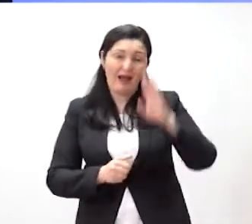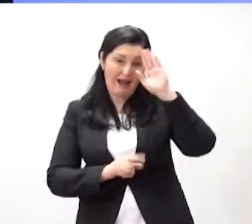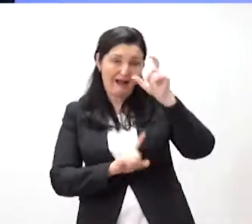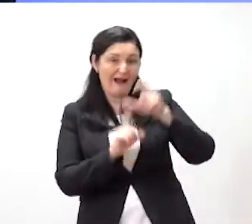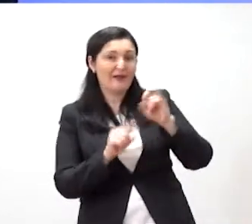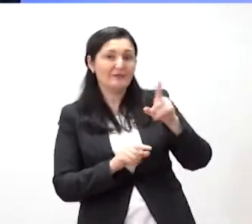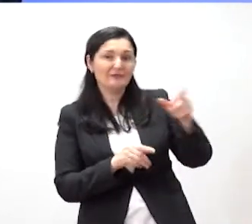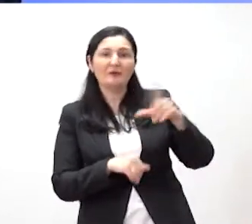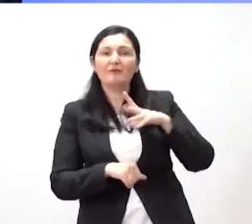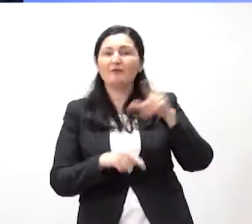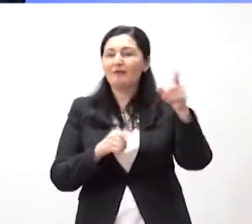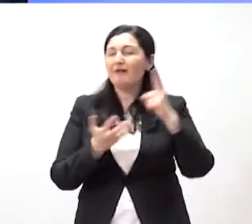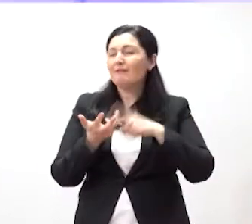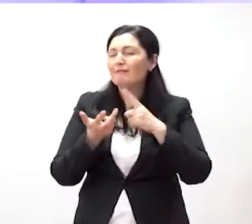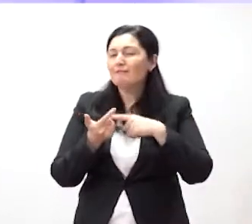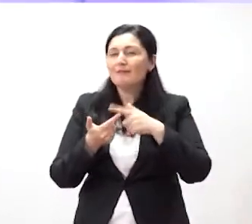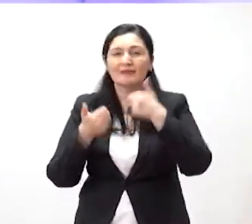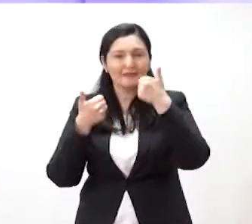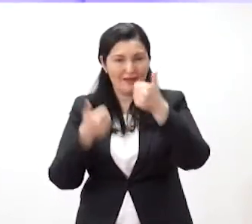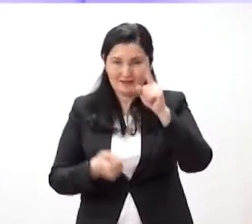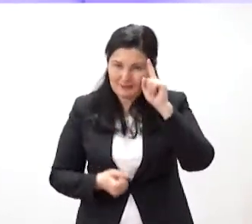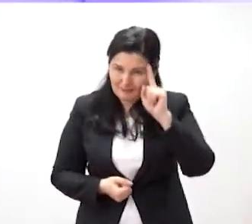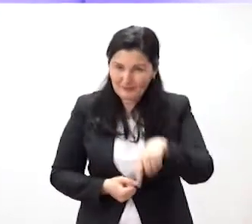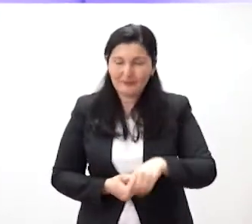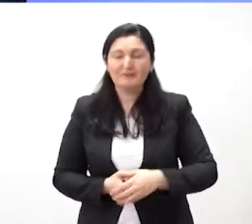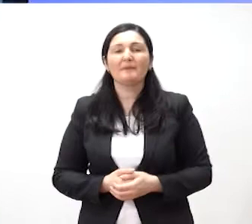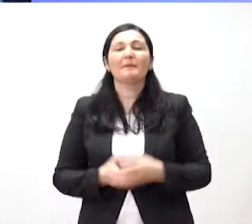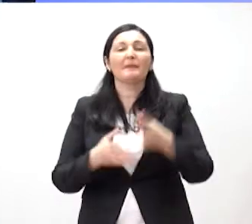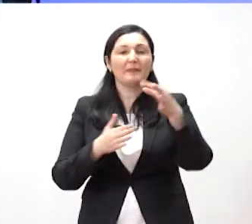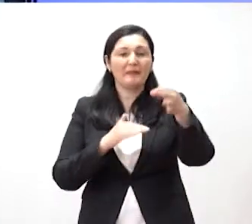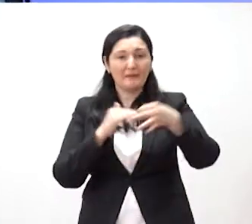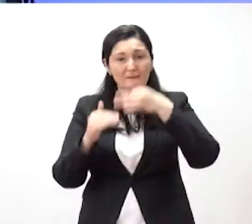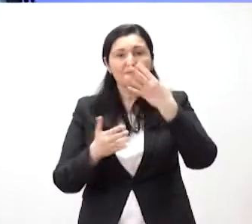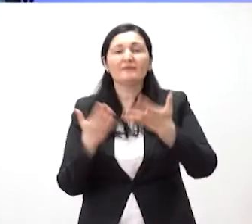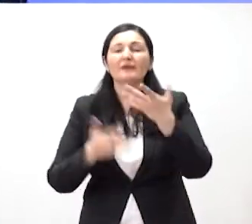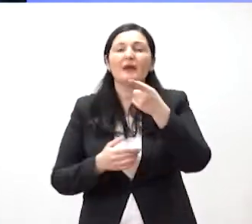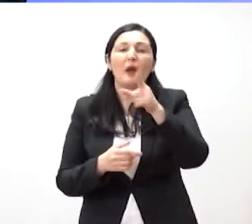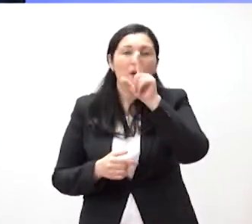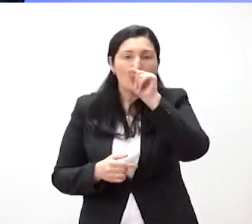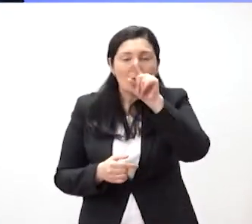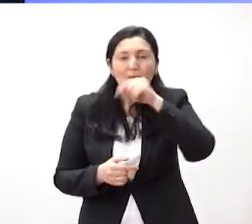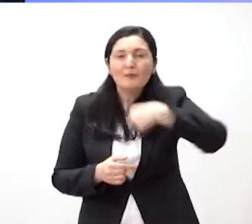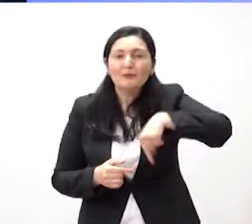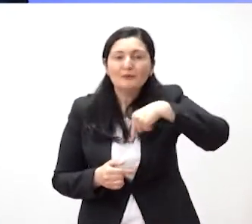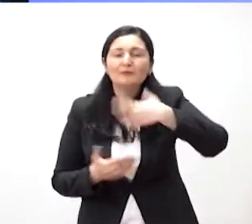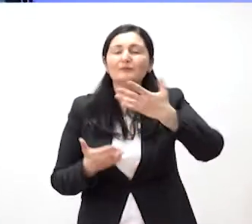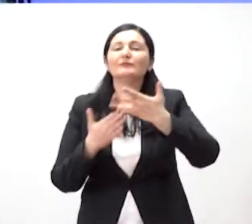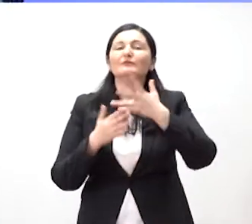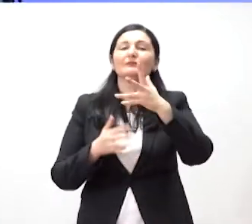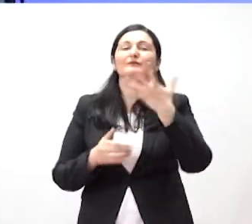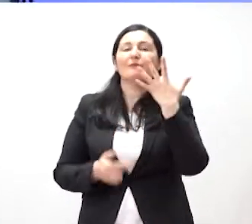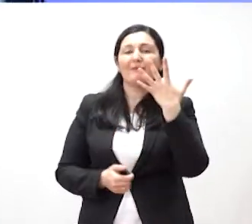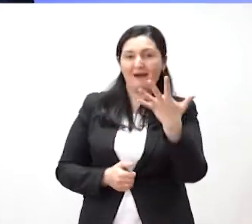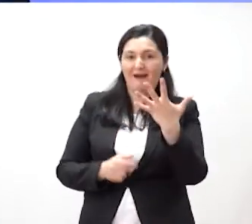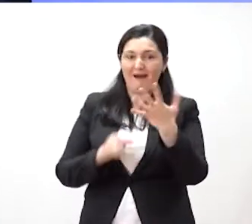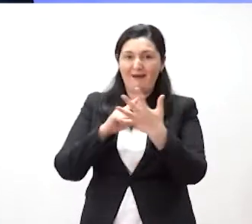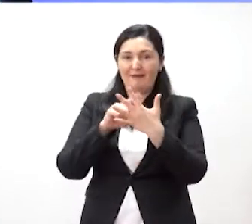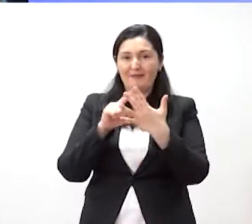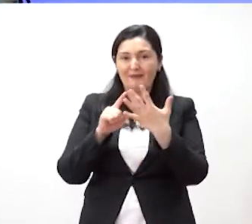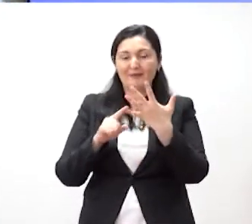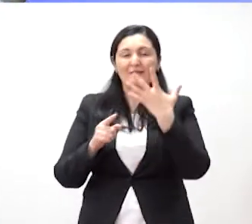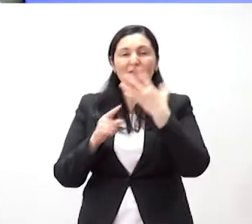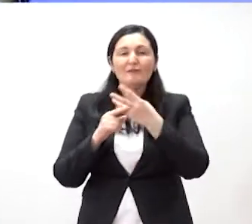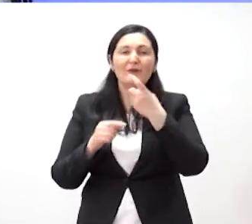ту кӯй ҳисобро нағз медонӣ, а? Бигу, агар мурғи марҷон ба 5 дона тухми